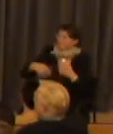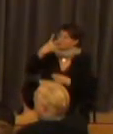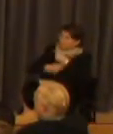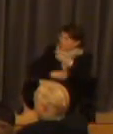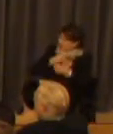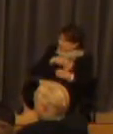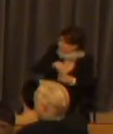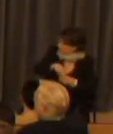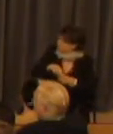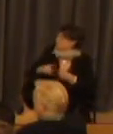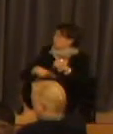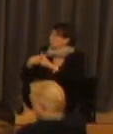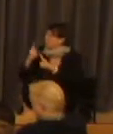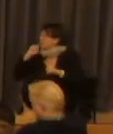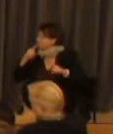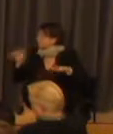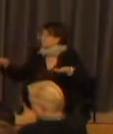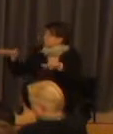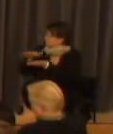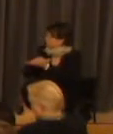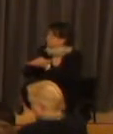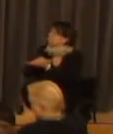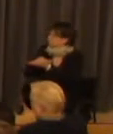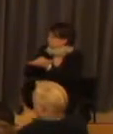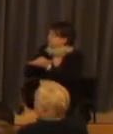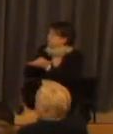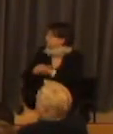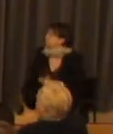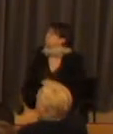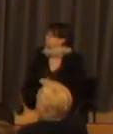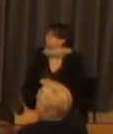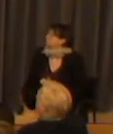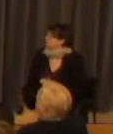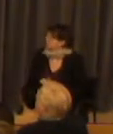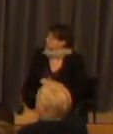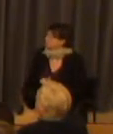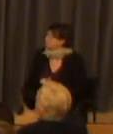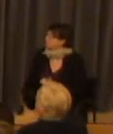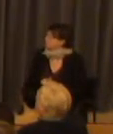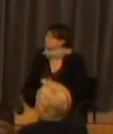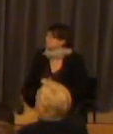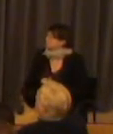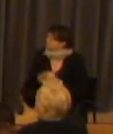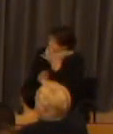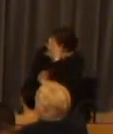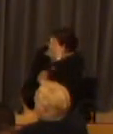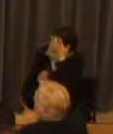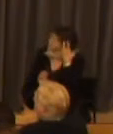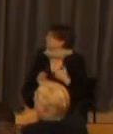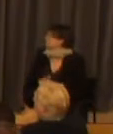oïdors de grau s'han integrat amb estudiants sords del curs d'especialista docent en la mateixa aula.